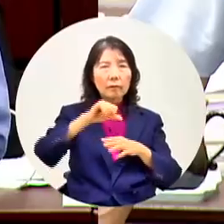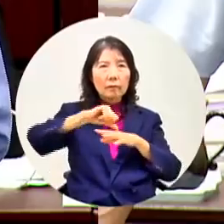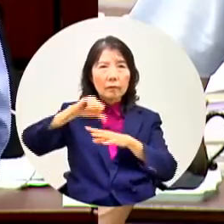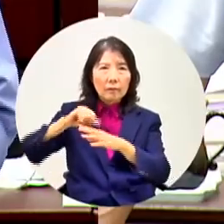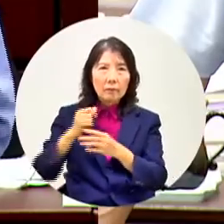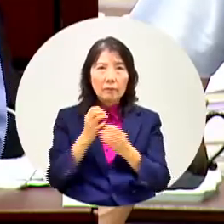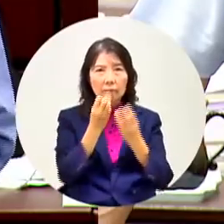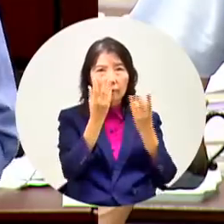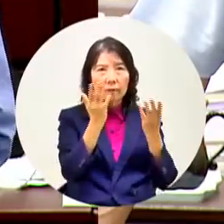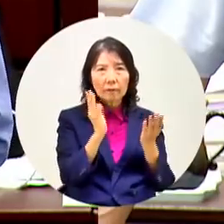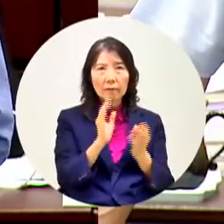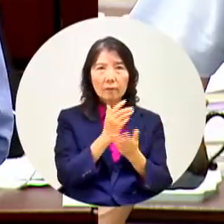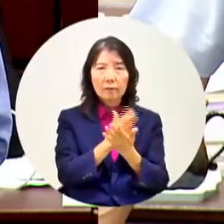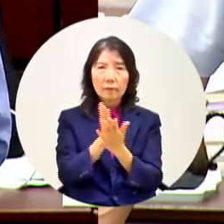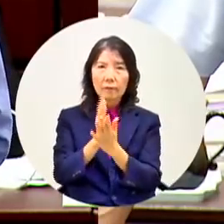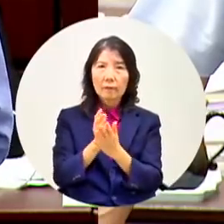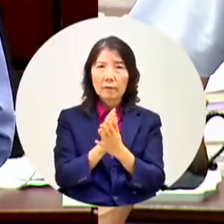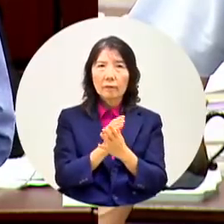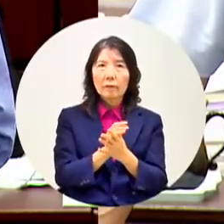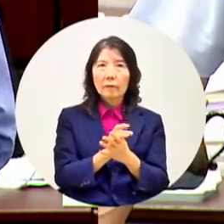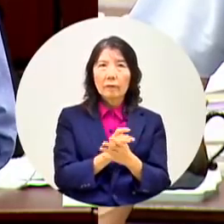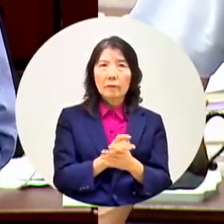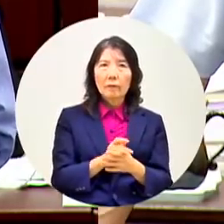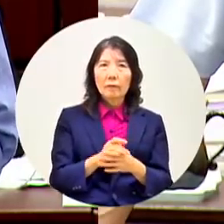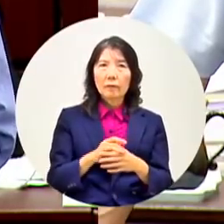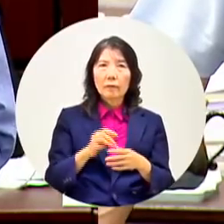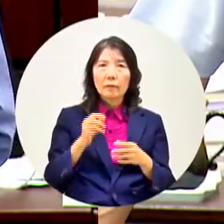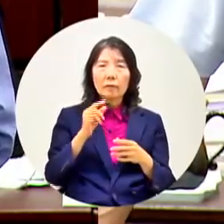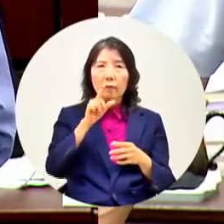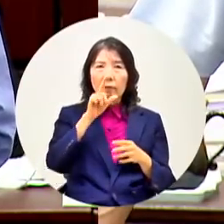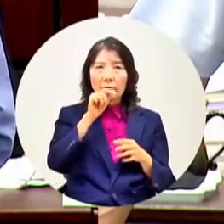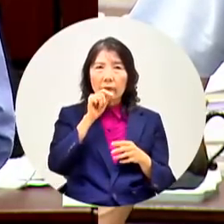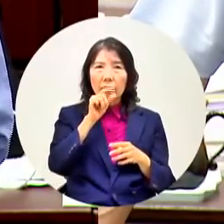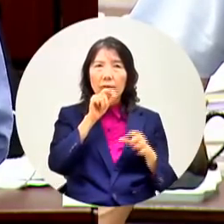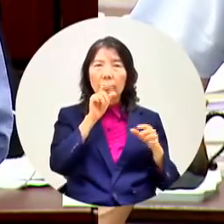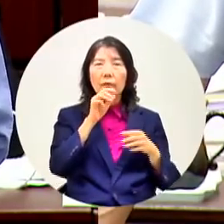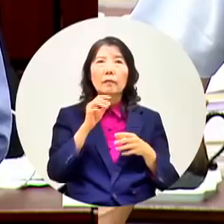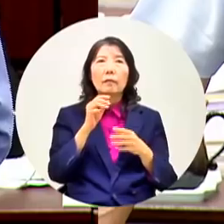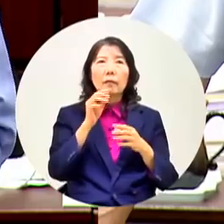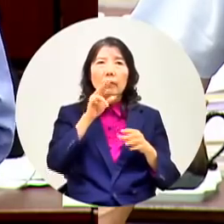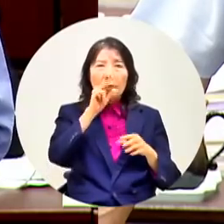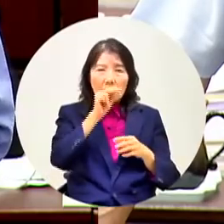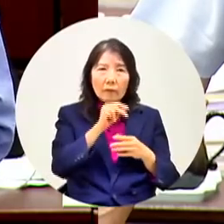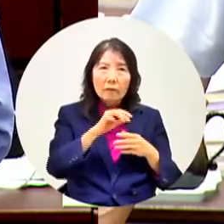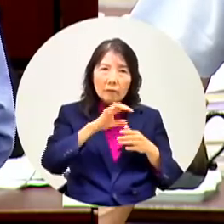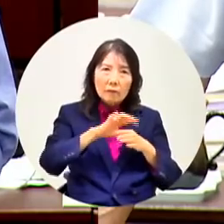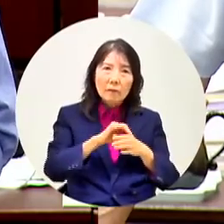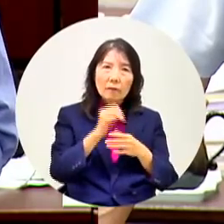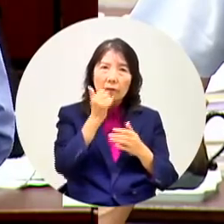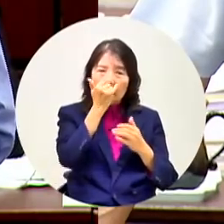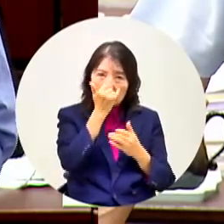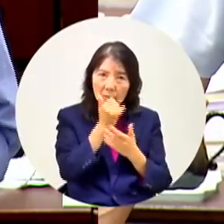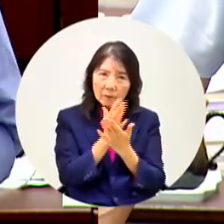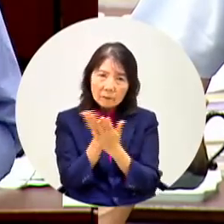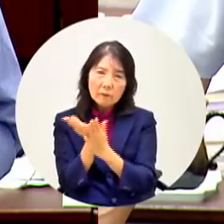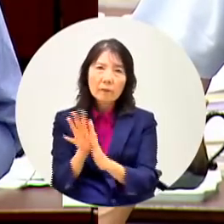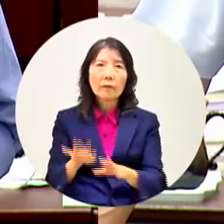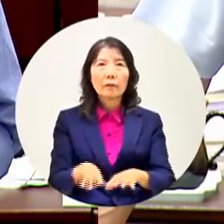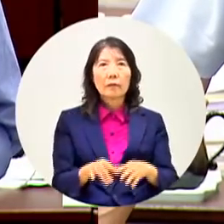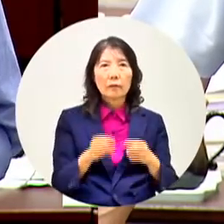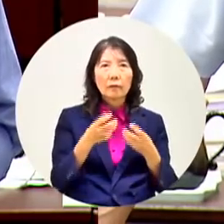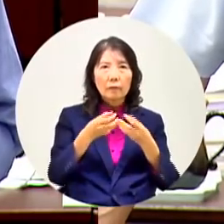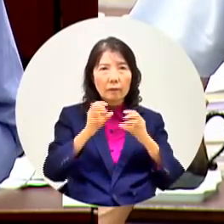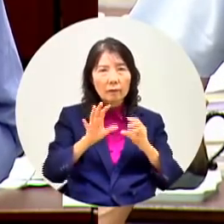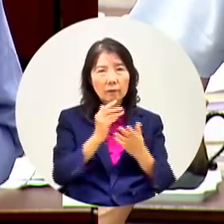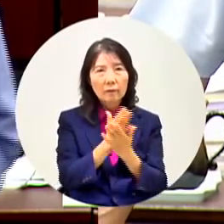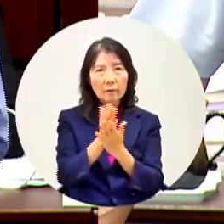卉，还有下面的家畜，鸡肉、鸭肉、鱼肉、鸡蛋、猪肉，我们农鱼畜，我们开始准